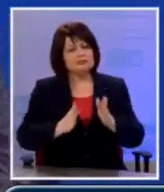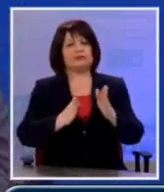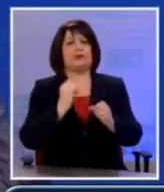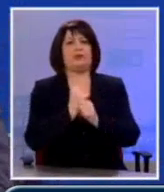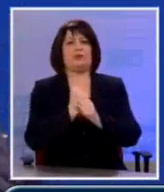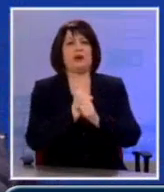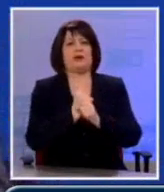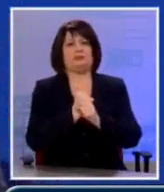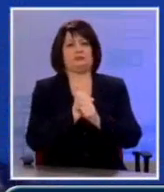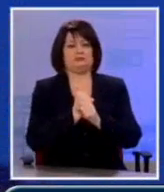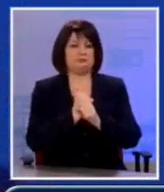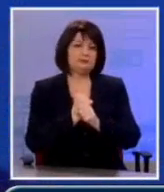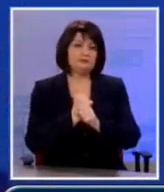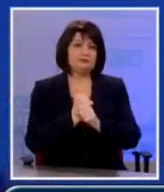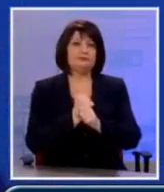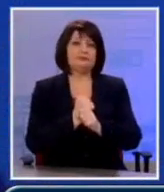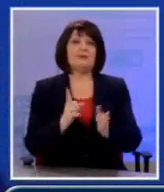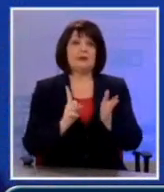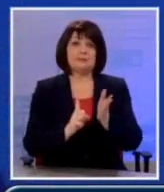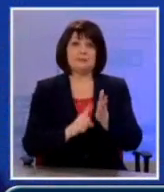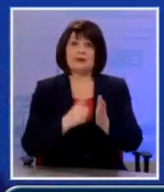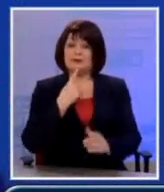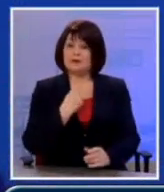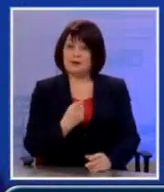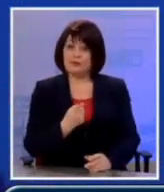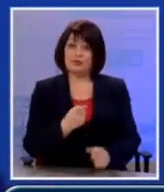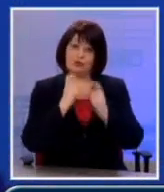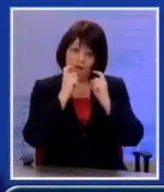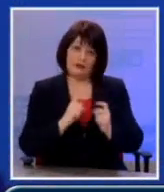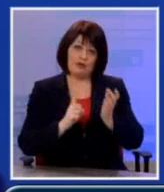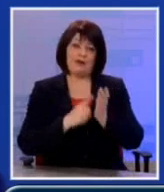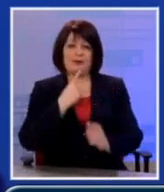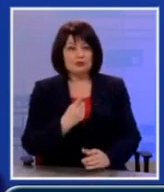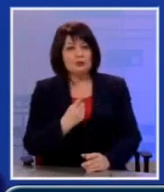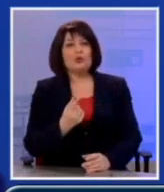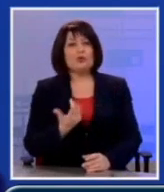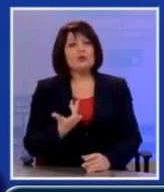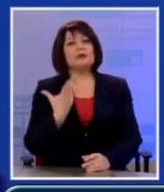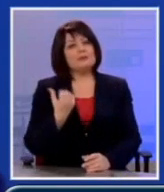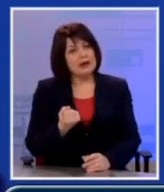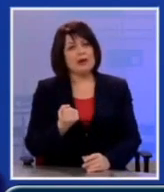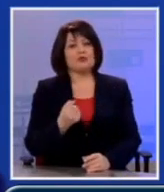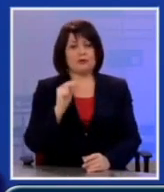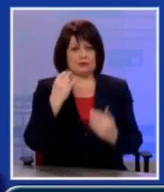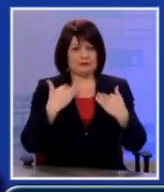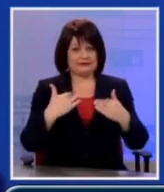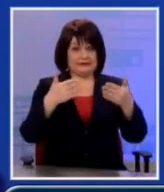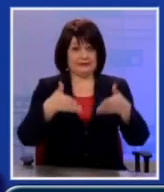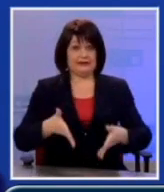την κοινοβουλευτική, γιατί πρέπει να σας πω και οφείλω να το πω ότι υπάρχουν στο